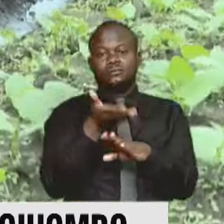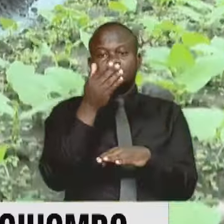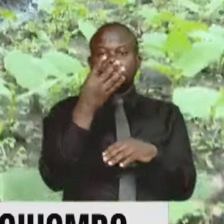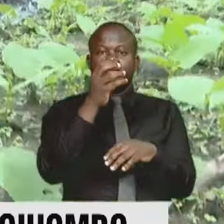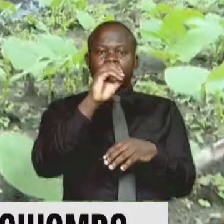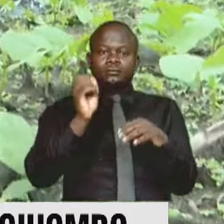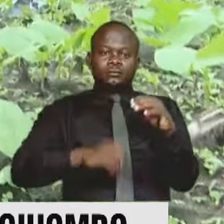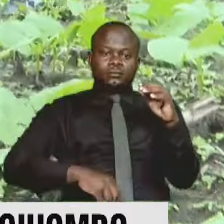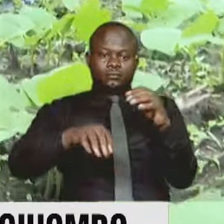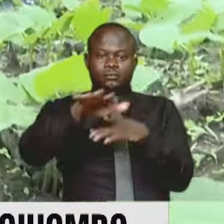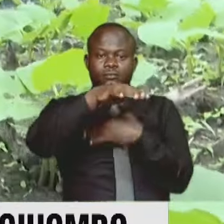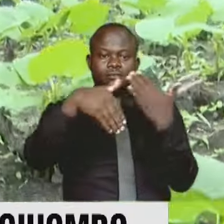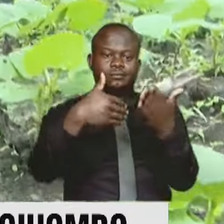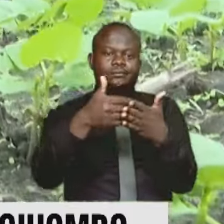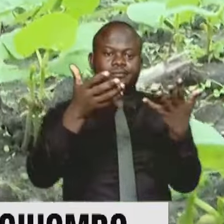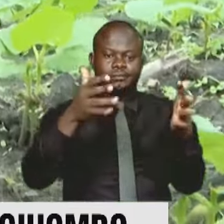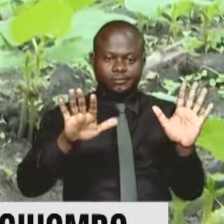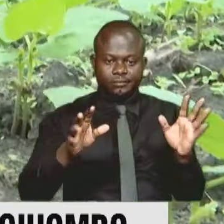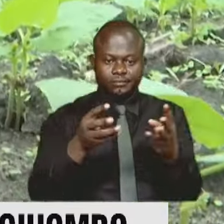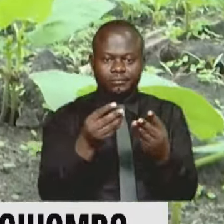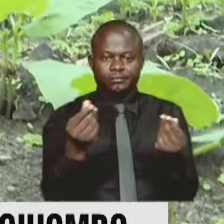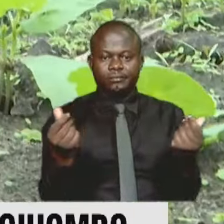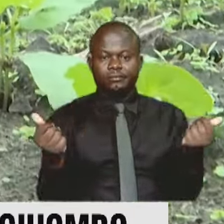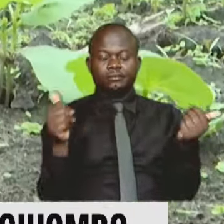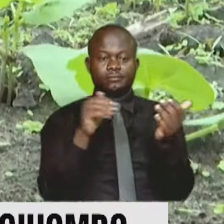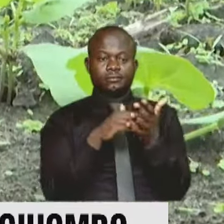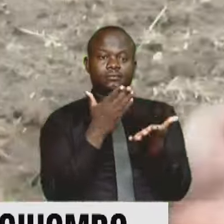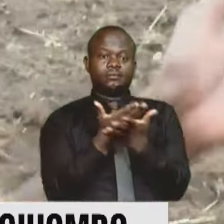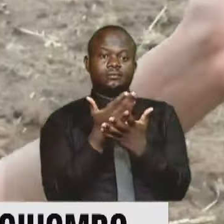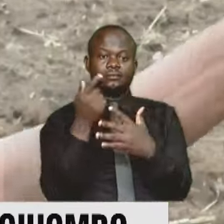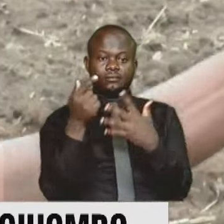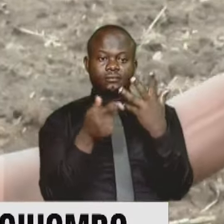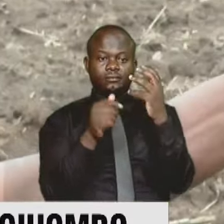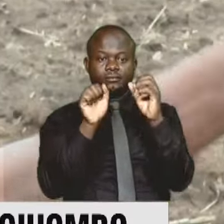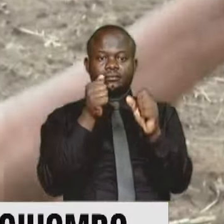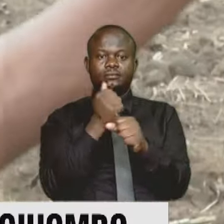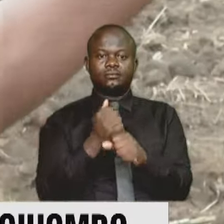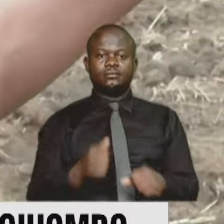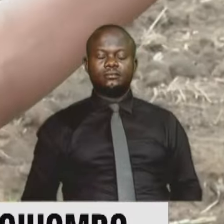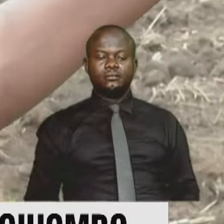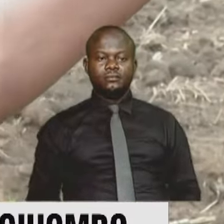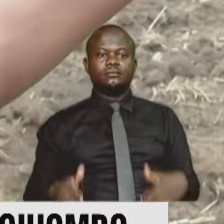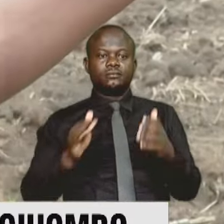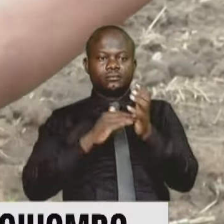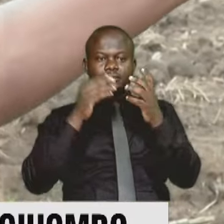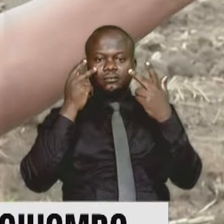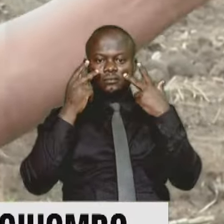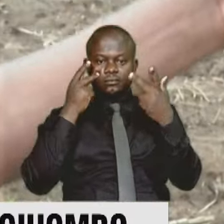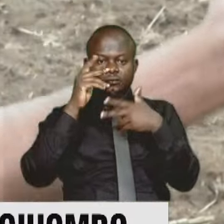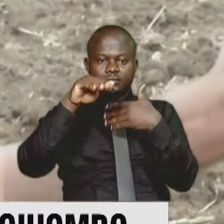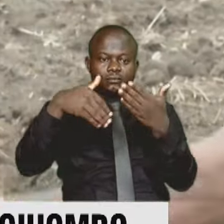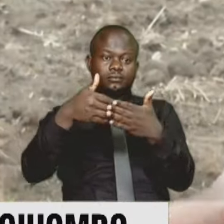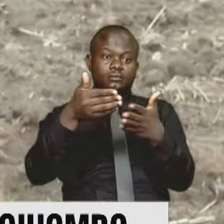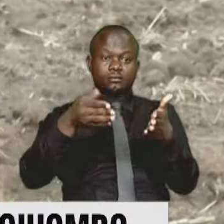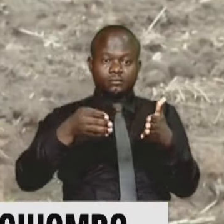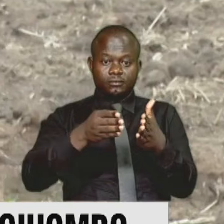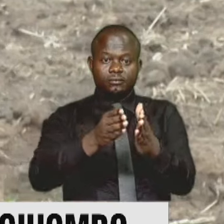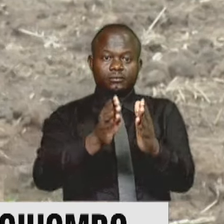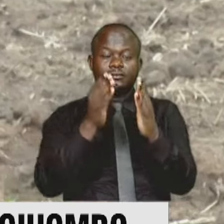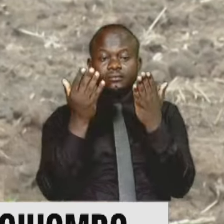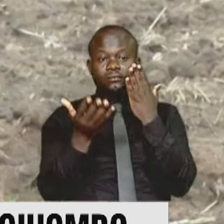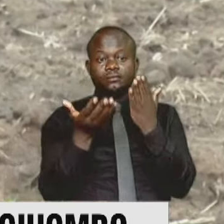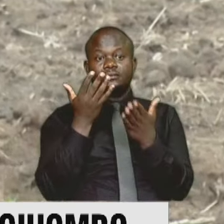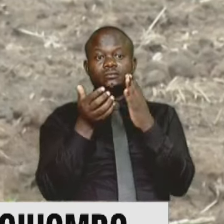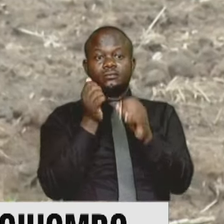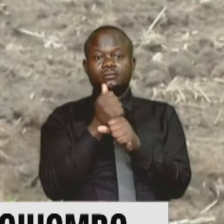40% by'ibice bikigize byamaze kwangirika, bagasaba ko hagira igikorwa. Tubonye nanone iyi kanari nibura